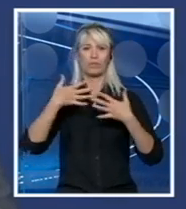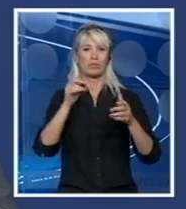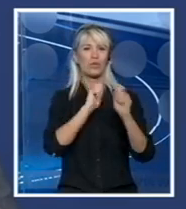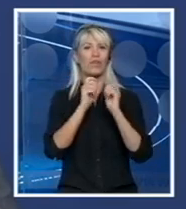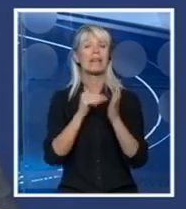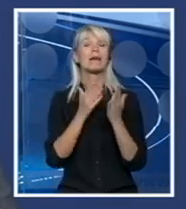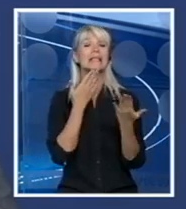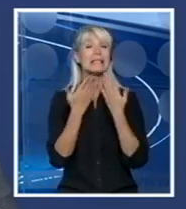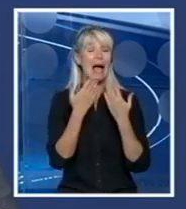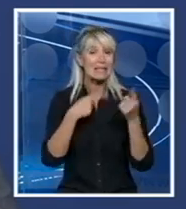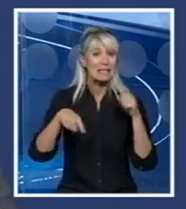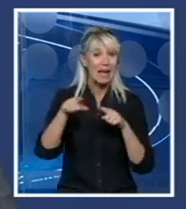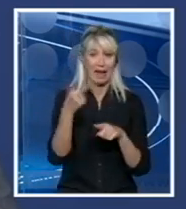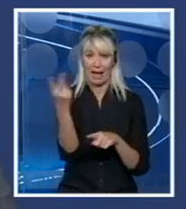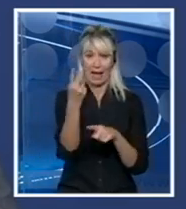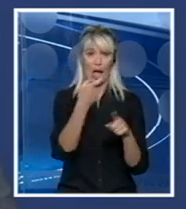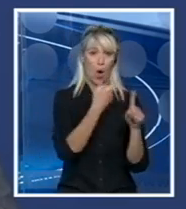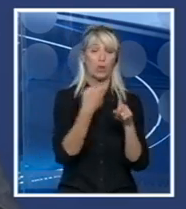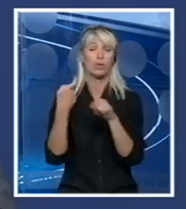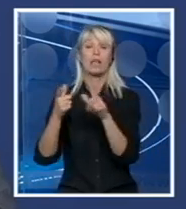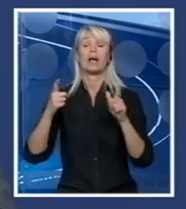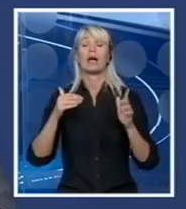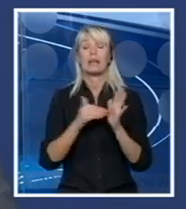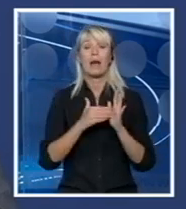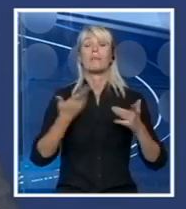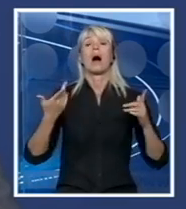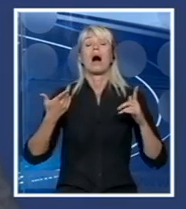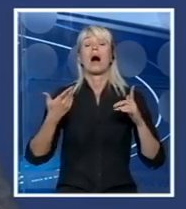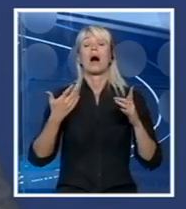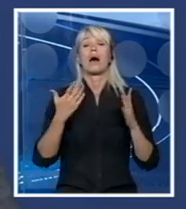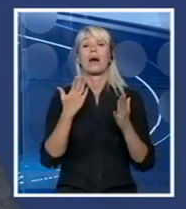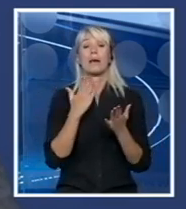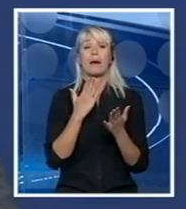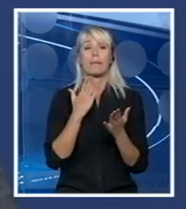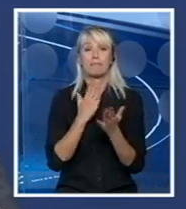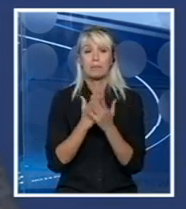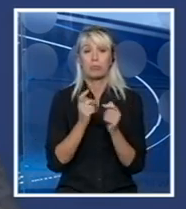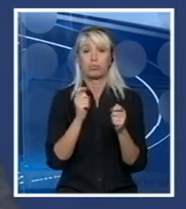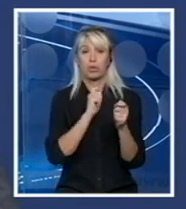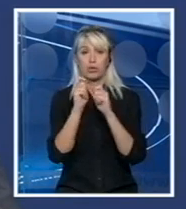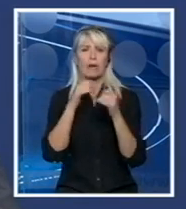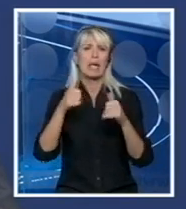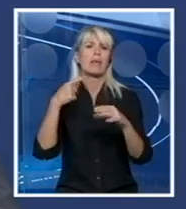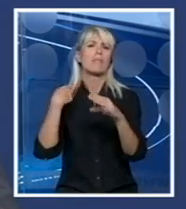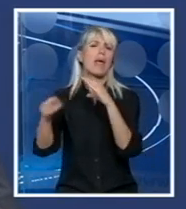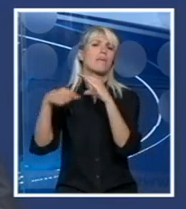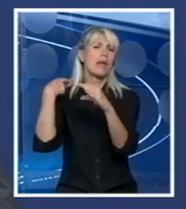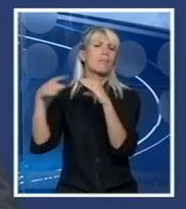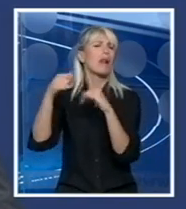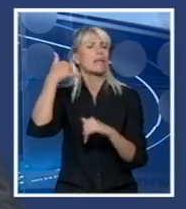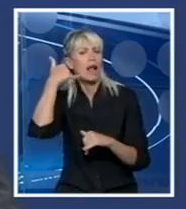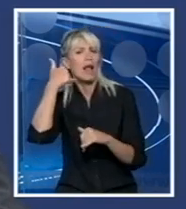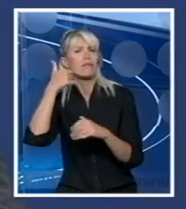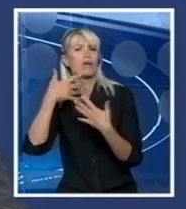I imamo sa njima živu, što kaže, komunikaciju sa mailovima i telefonom